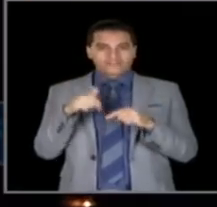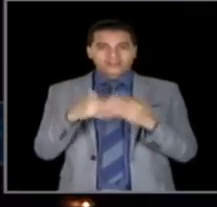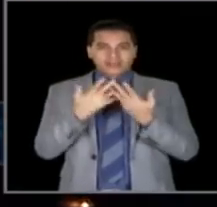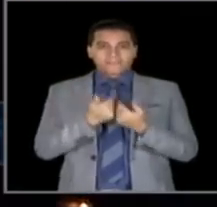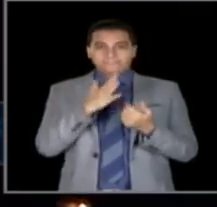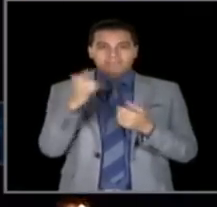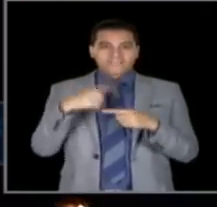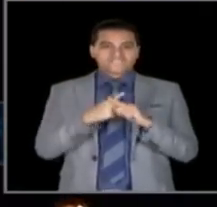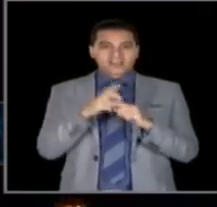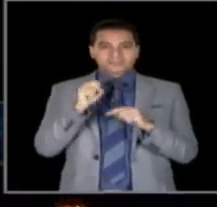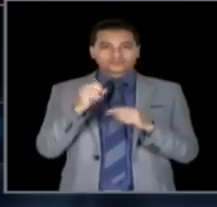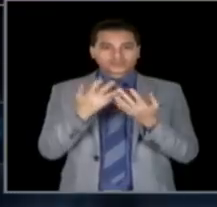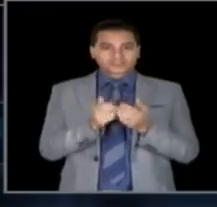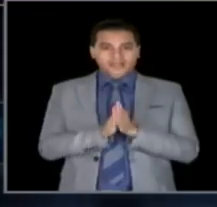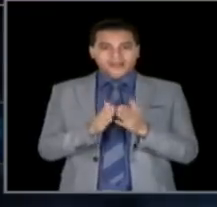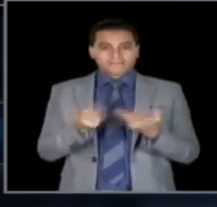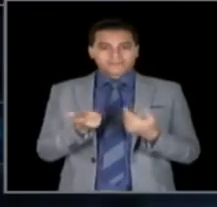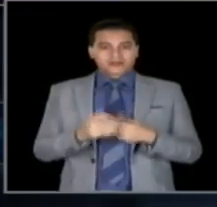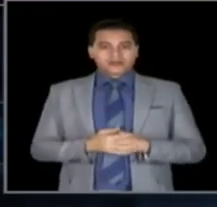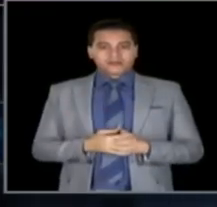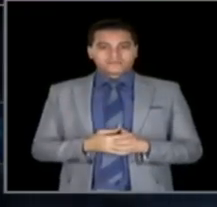ضرب 100 في 25؟